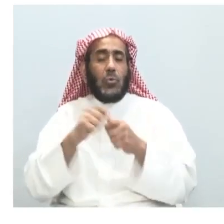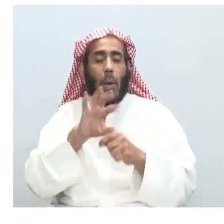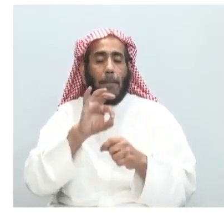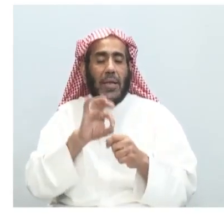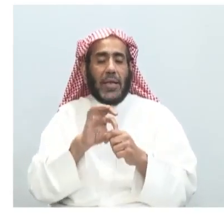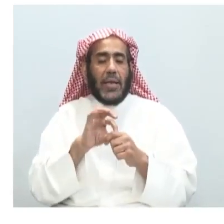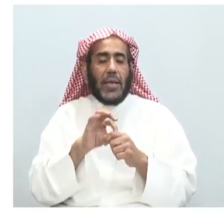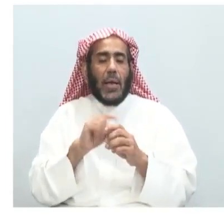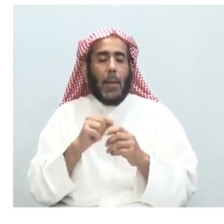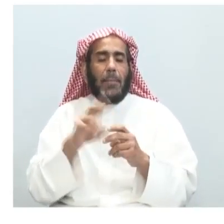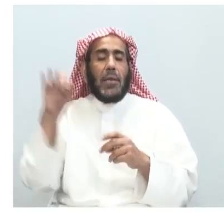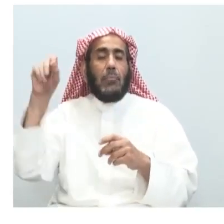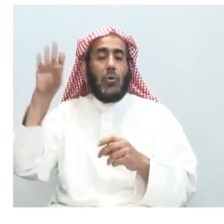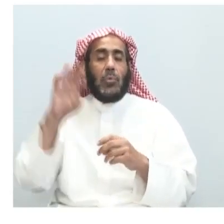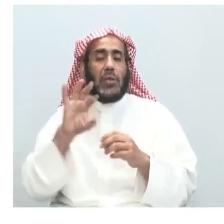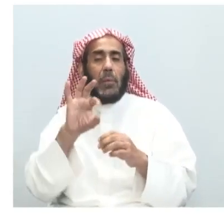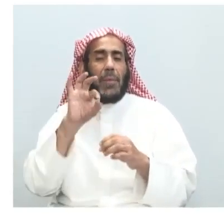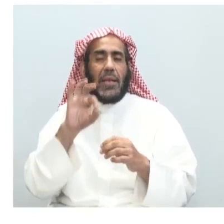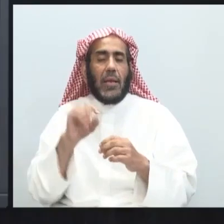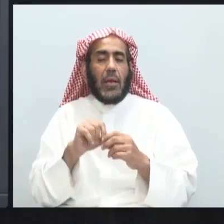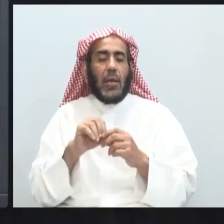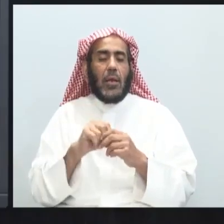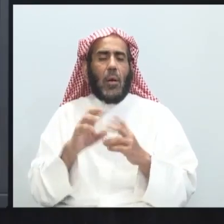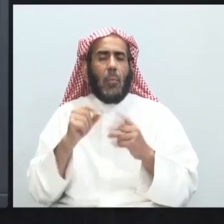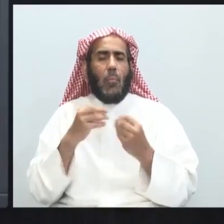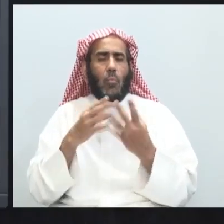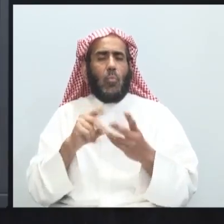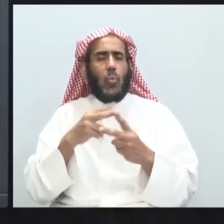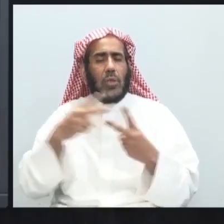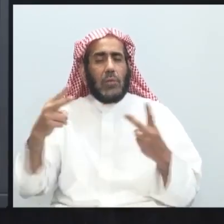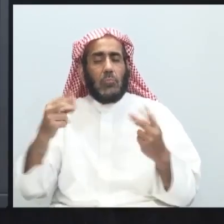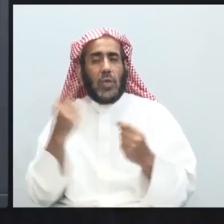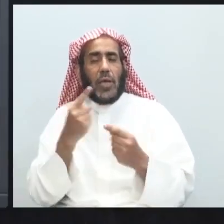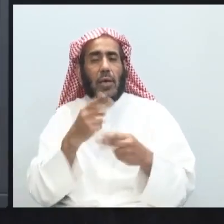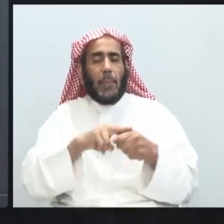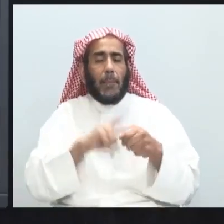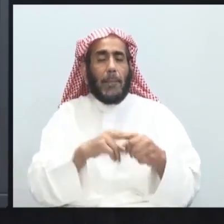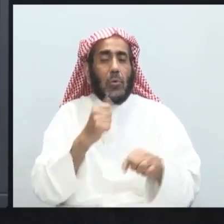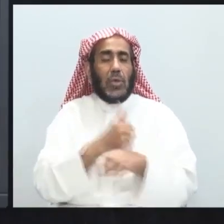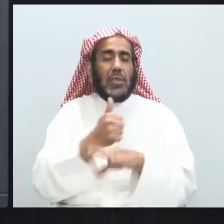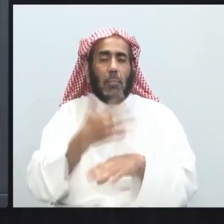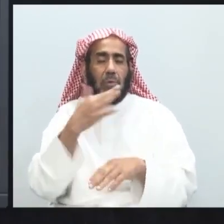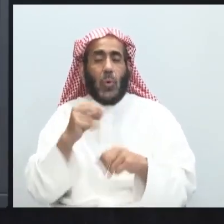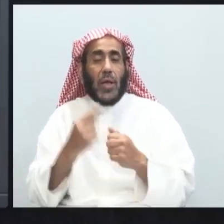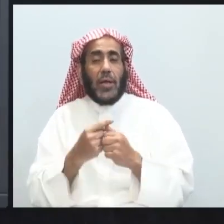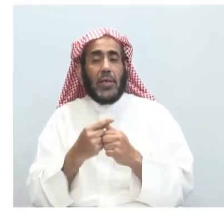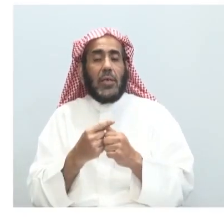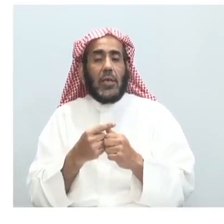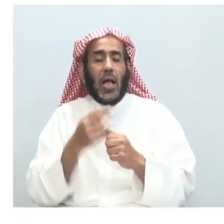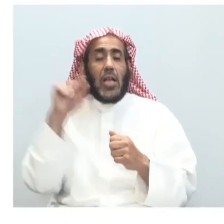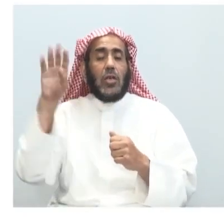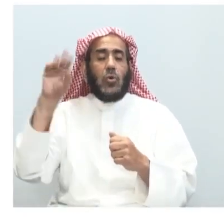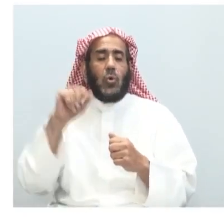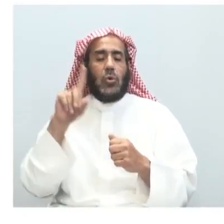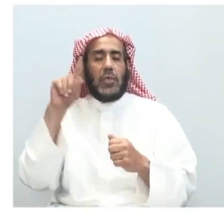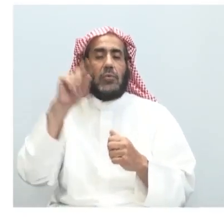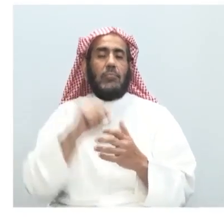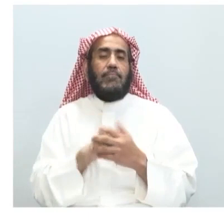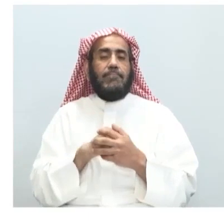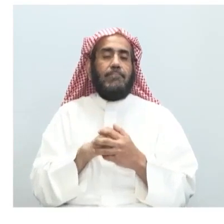من مونيمرات من طبعا احنا قلنا معدات متكرره من وحده اساسيه بسيطه وهي الجلوكوز